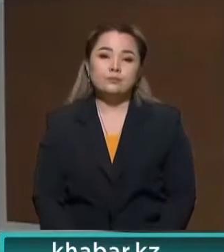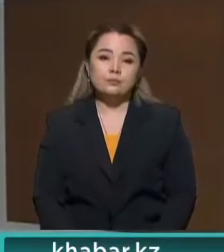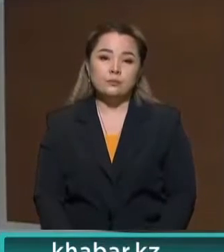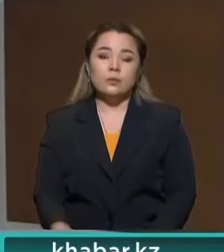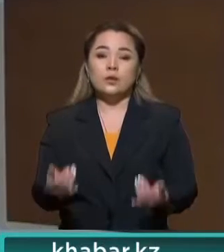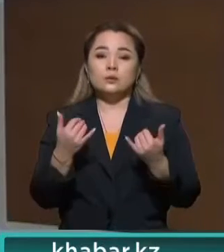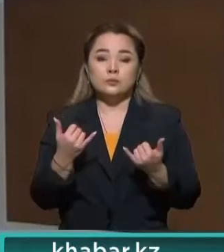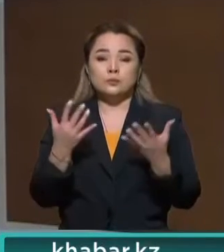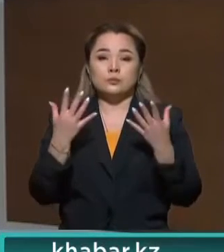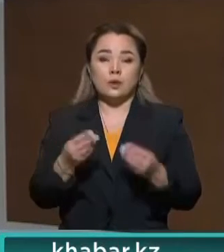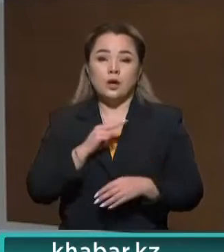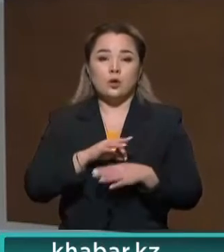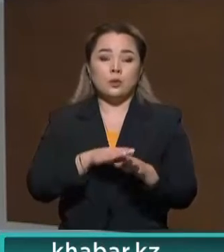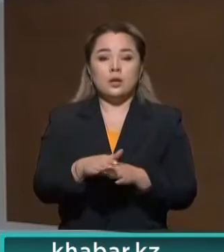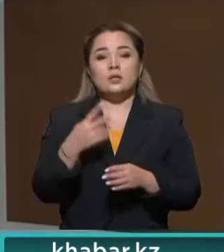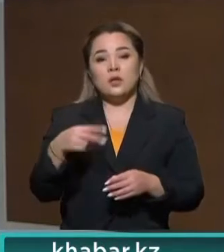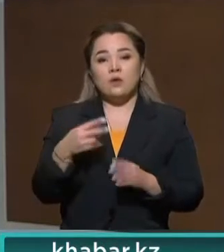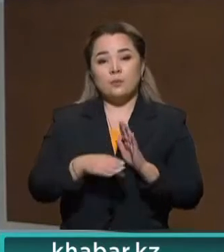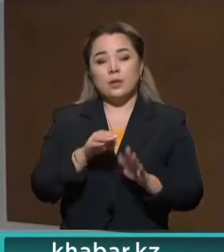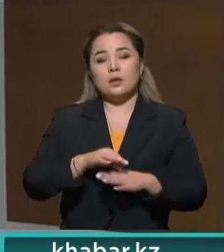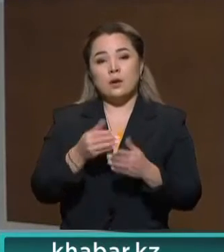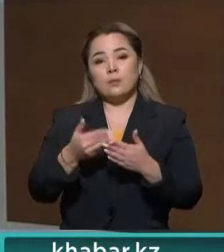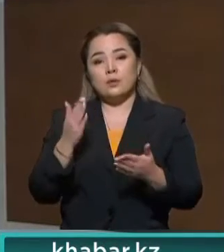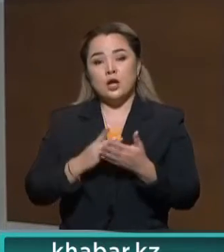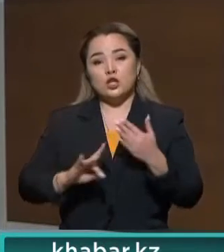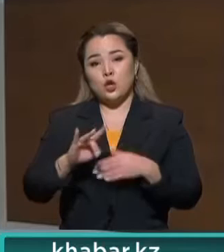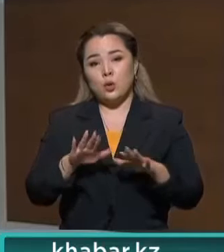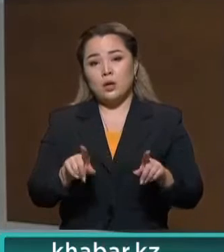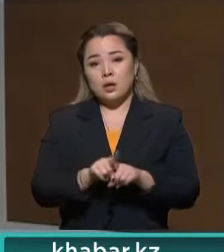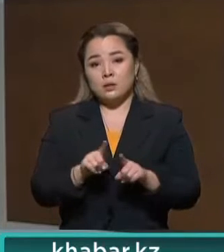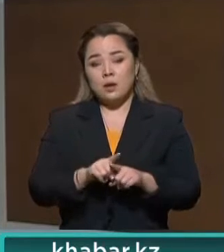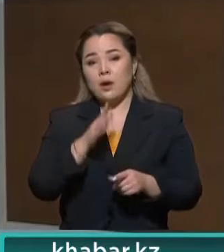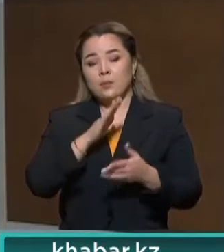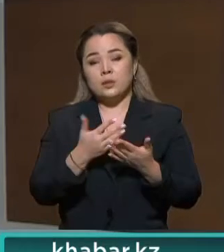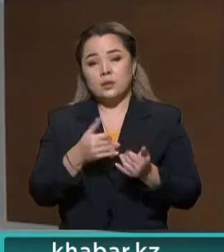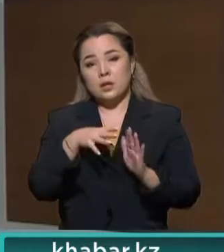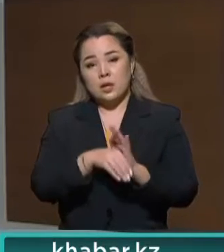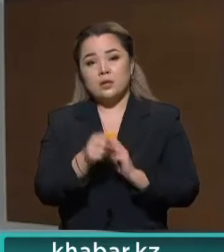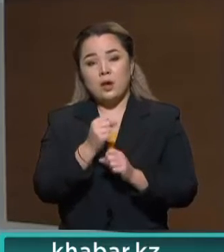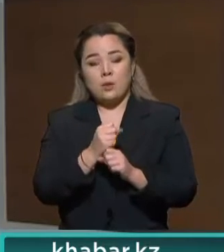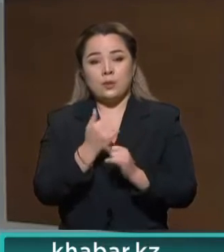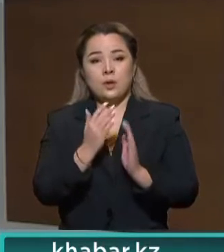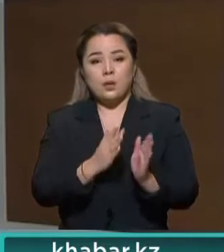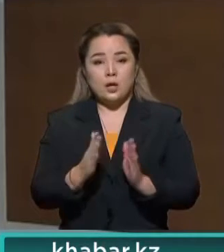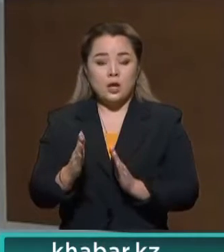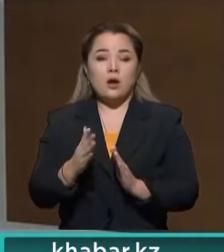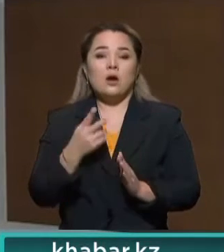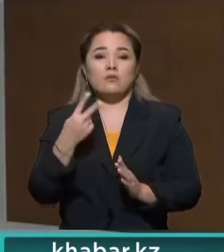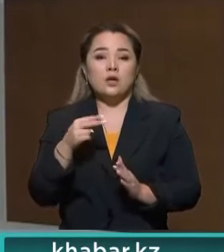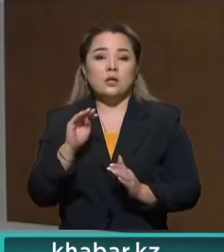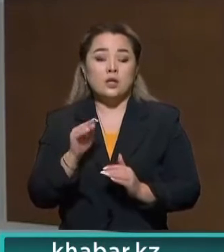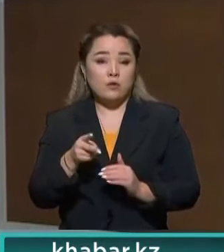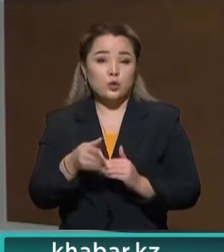На сегодняшний день у нас работает 20 предвыборных штабов в регионах. Привлечено порядка 2000 волонтеров по